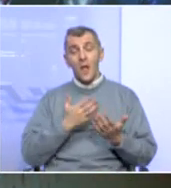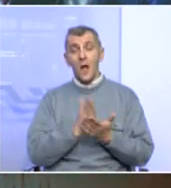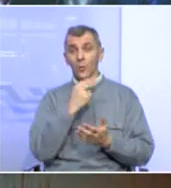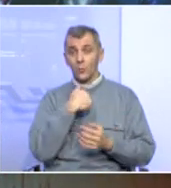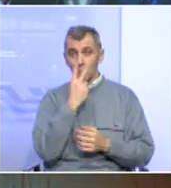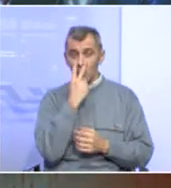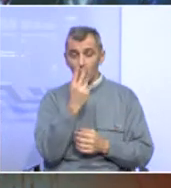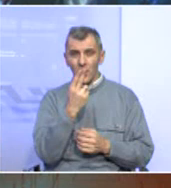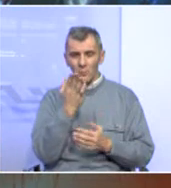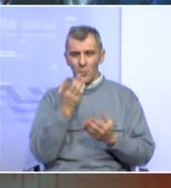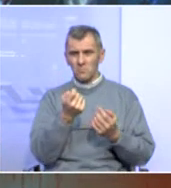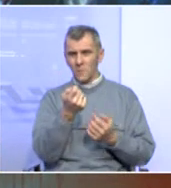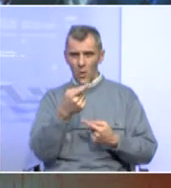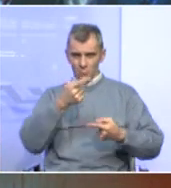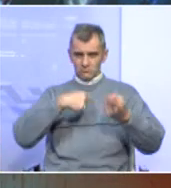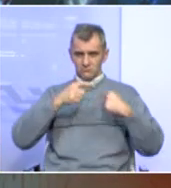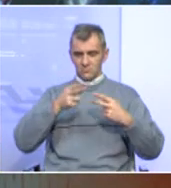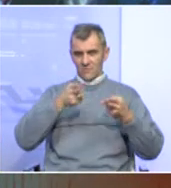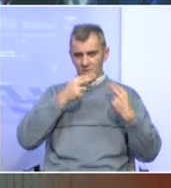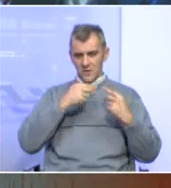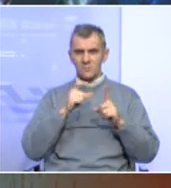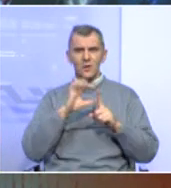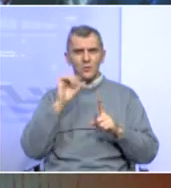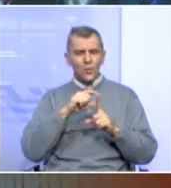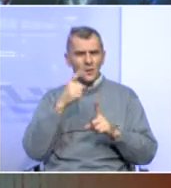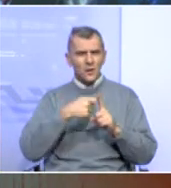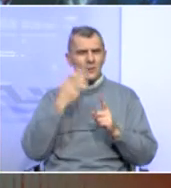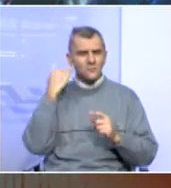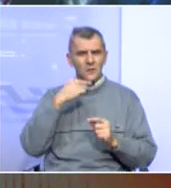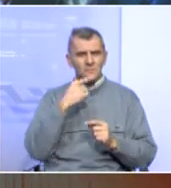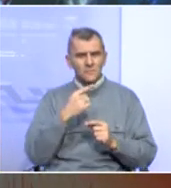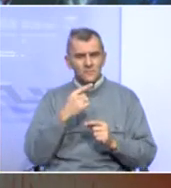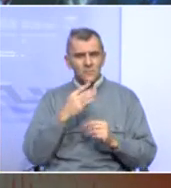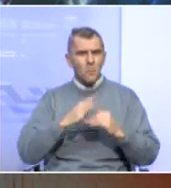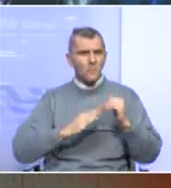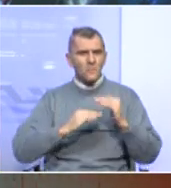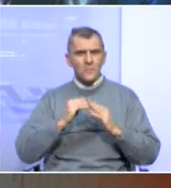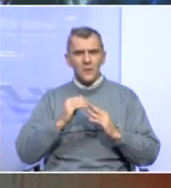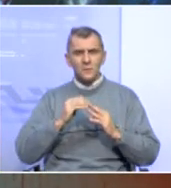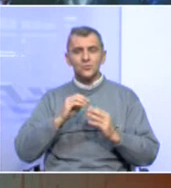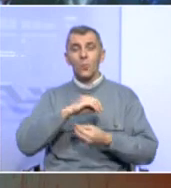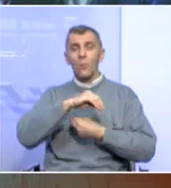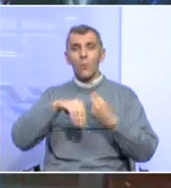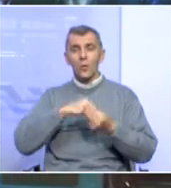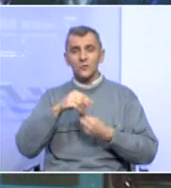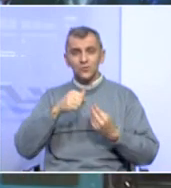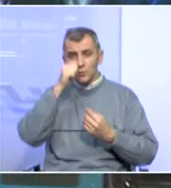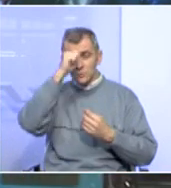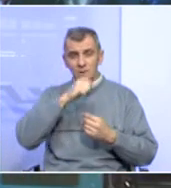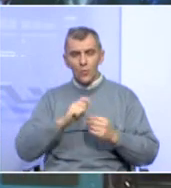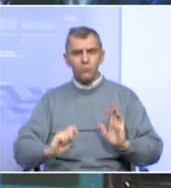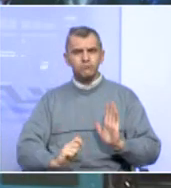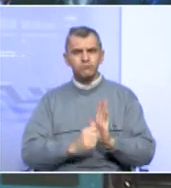i malo unazad, Dodik je praktično gotovo kompletno porodično srebro